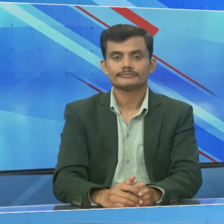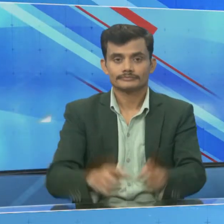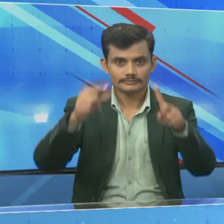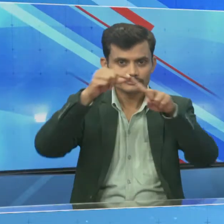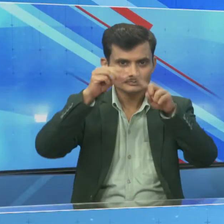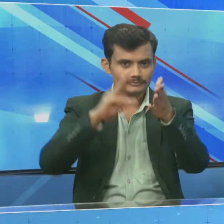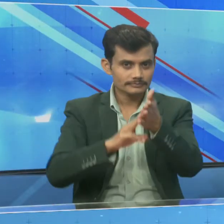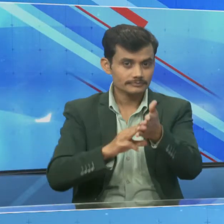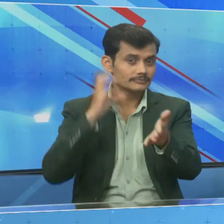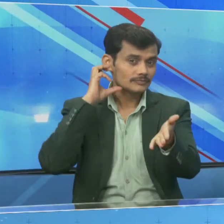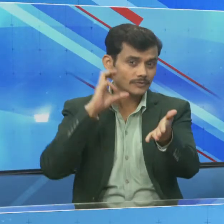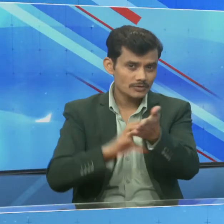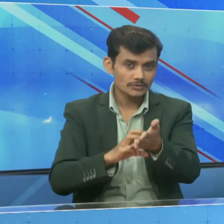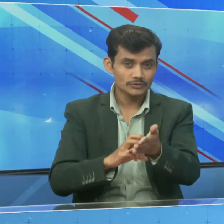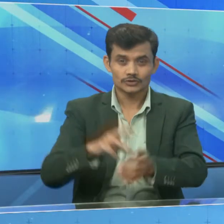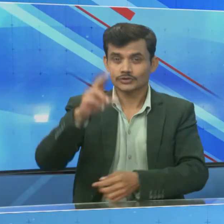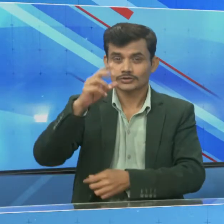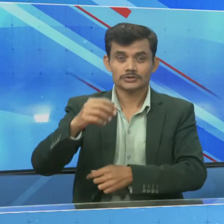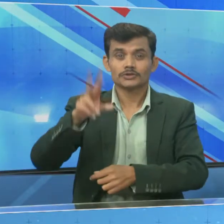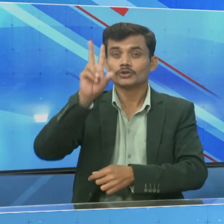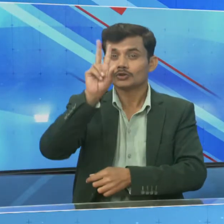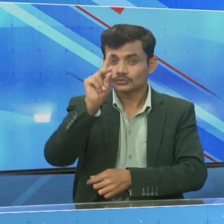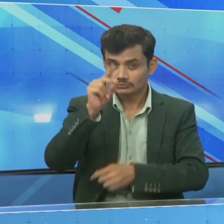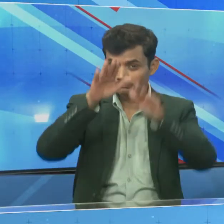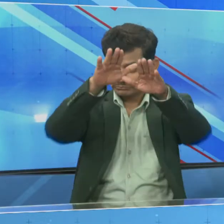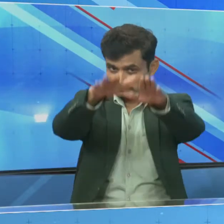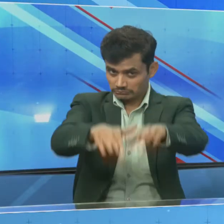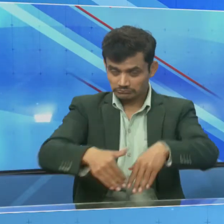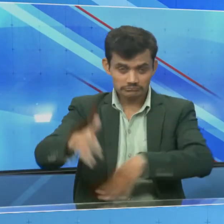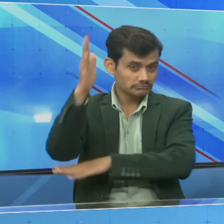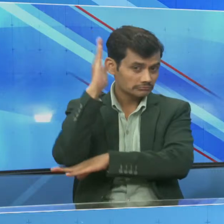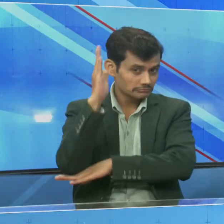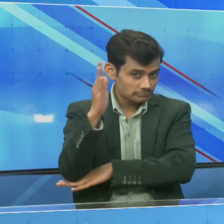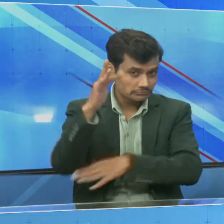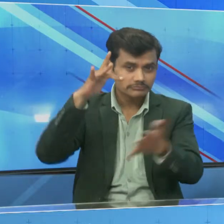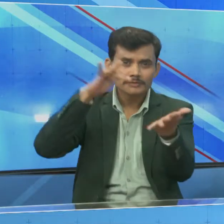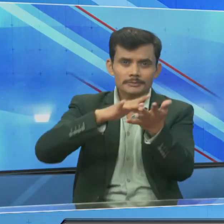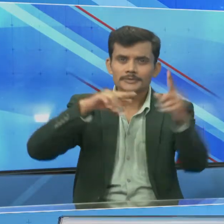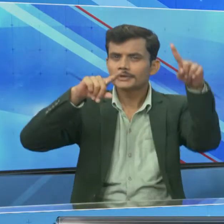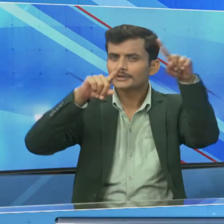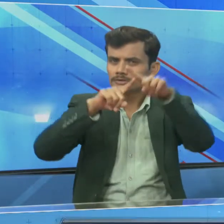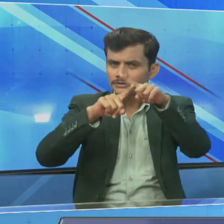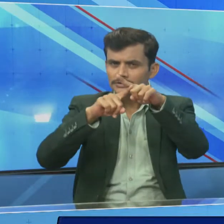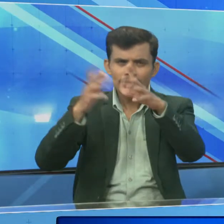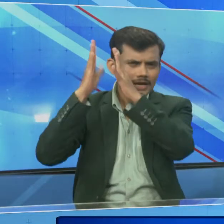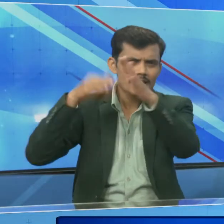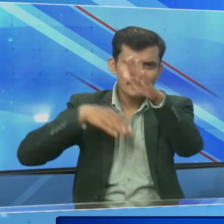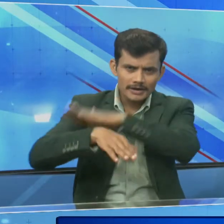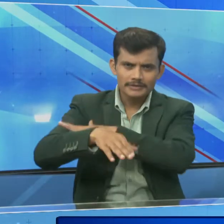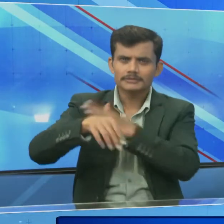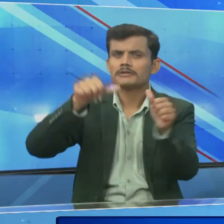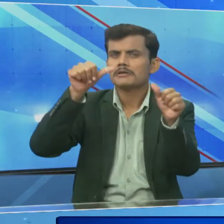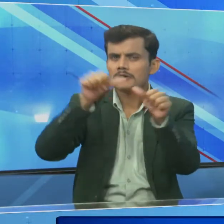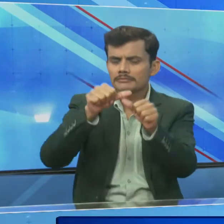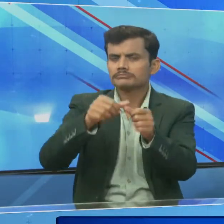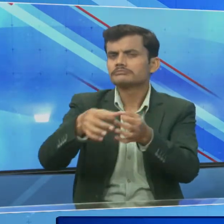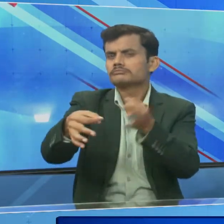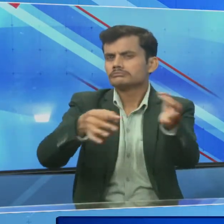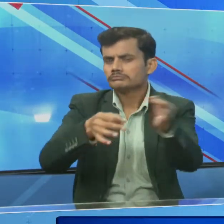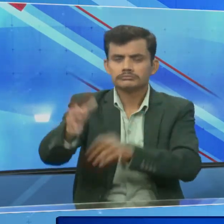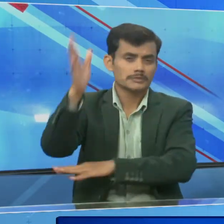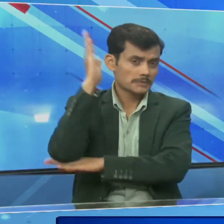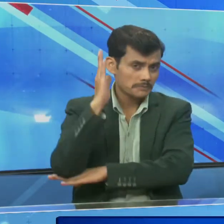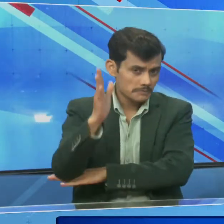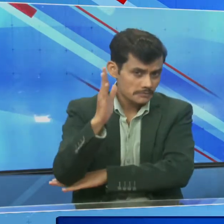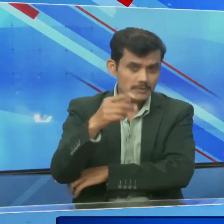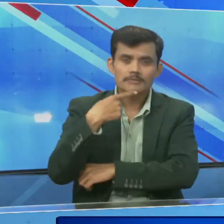पीएम मोदी ने दिन की दूसरी जनसभा को केरल के तिरुवनंतपुरम स्थित आटिंगल में संबोधित किया। प्रधानमंत्री नरेंद्र मोदी ने राज्य